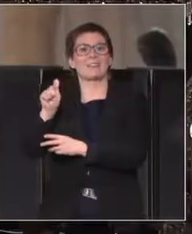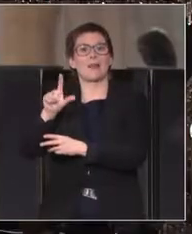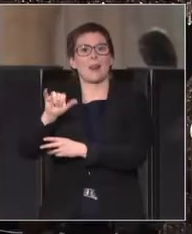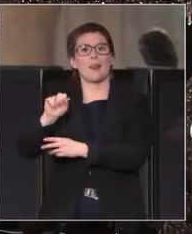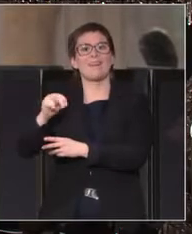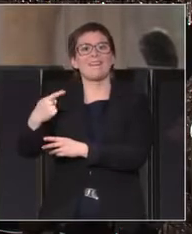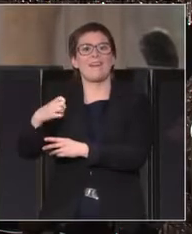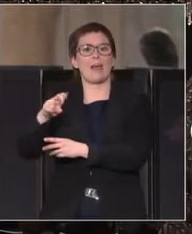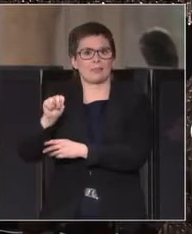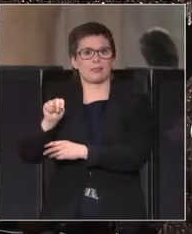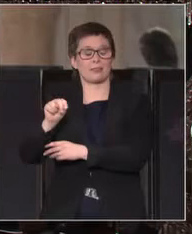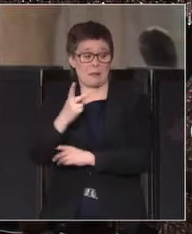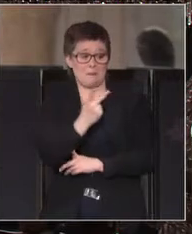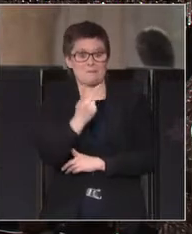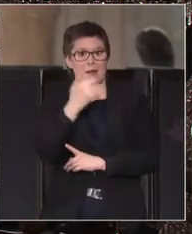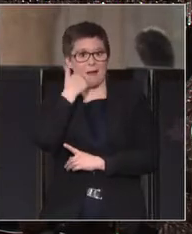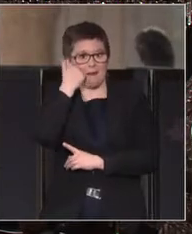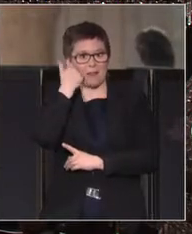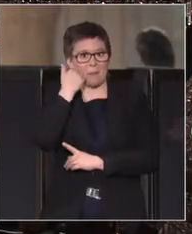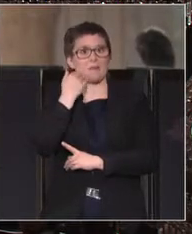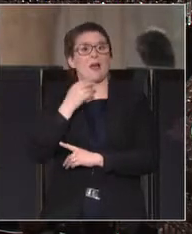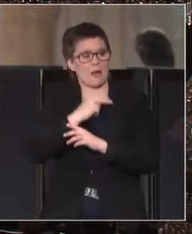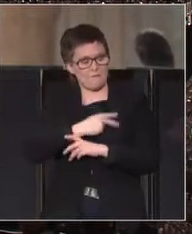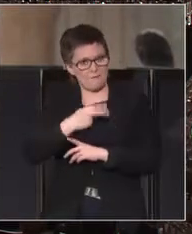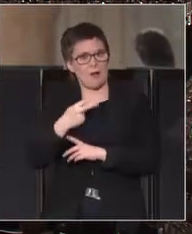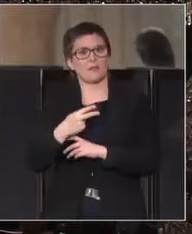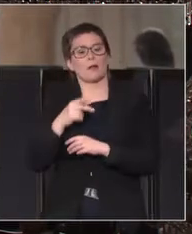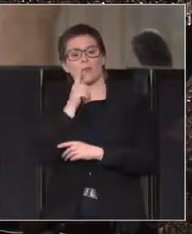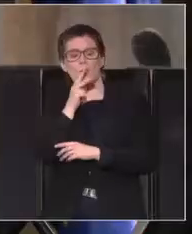wo die Männer weiterhin unter polizeilicher Aufsicht standen.